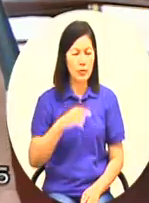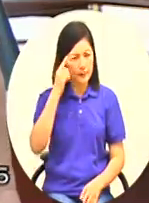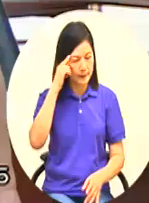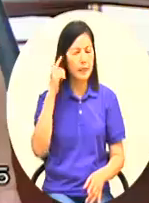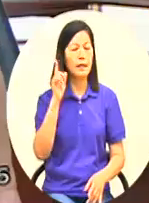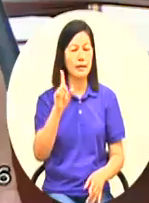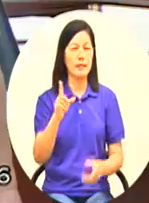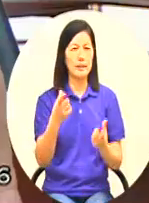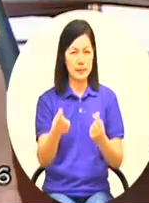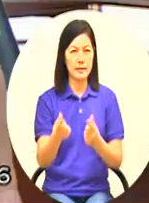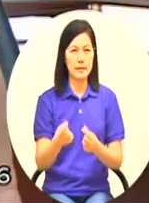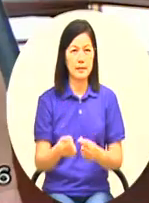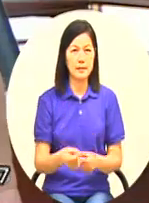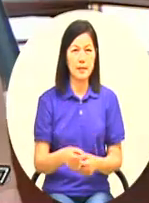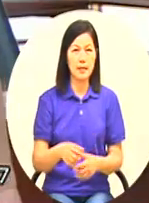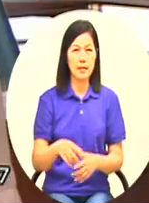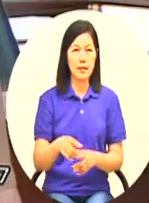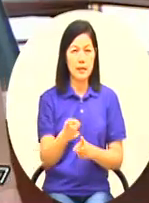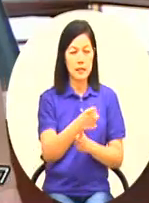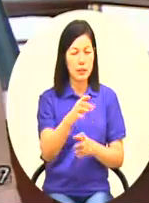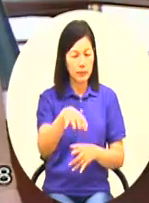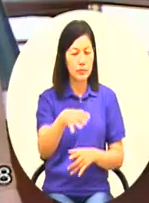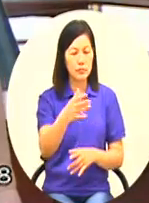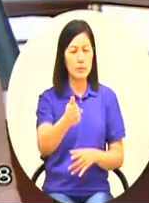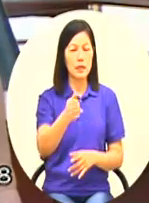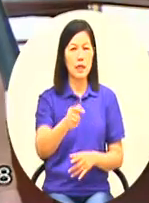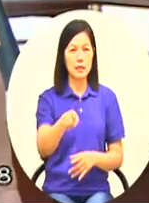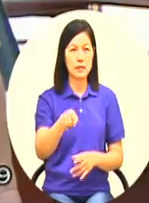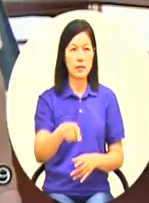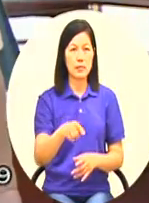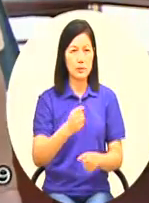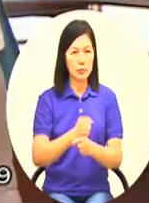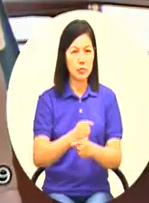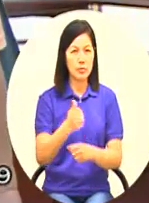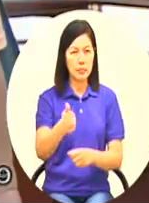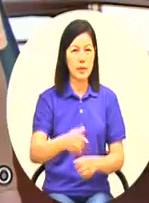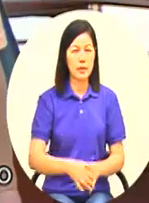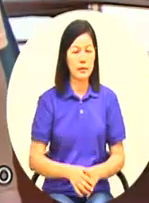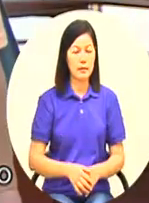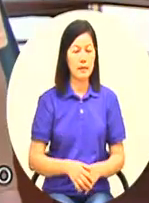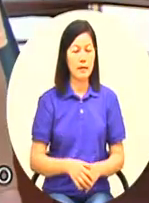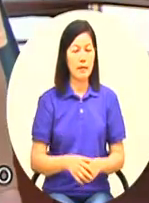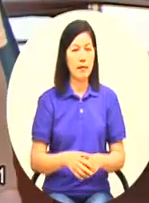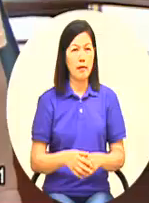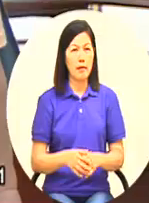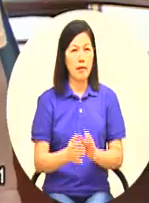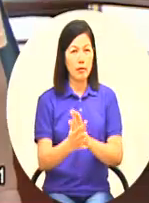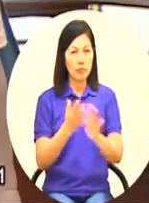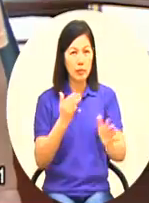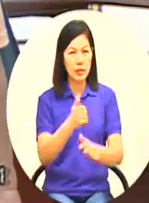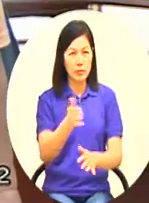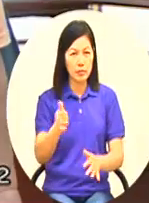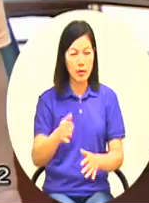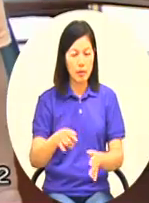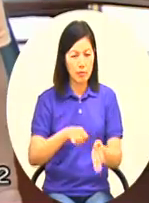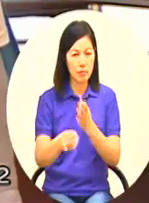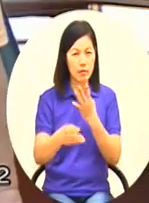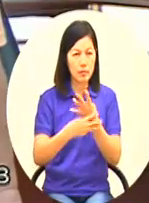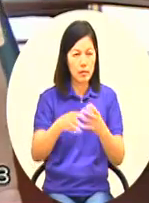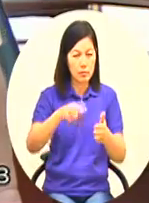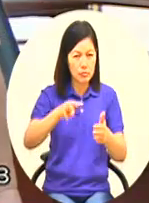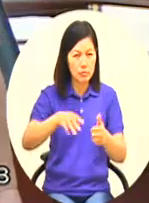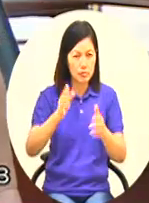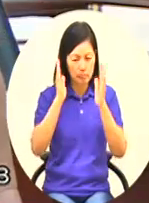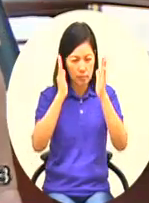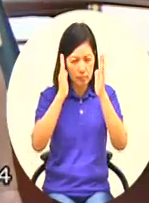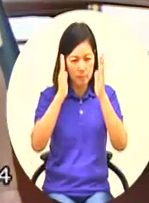局局长，对不对？哦，对因的队员呢，平常时专业训练啊，非常的认真。你